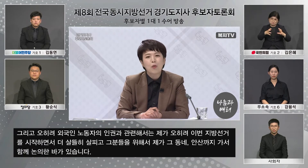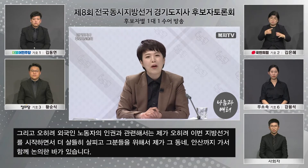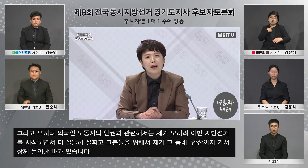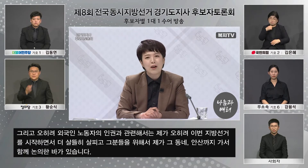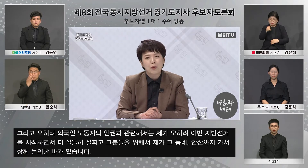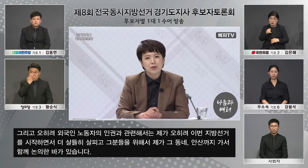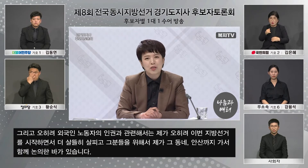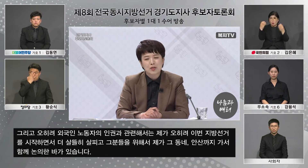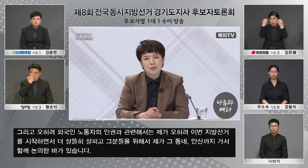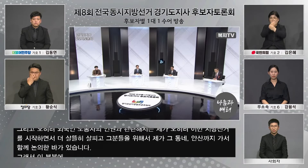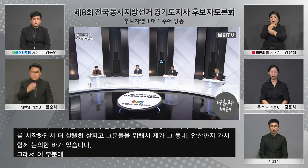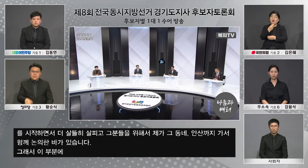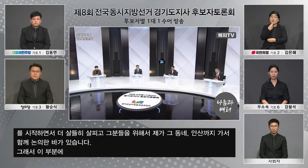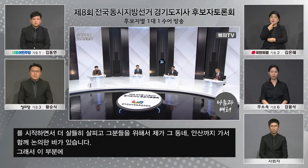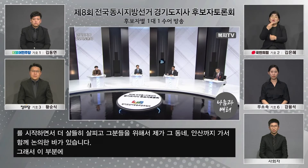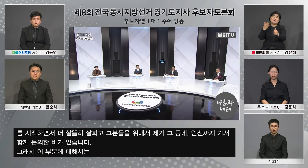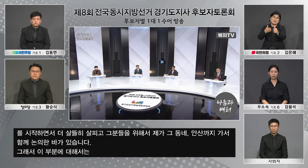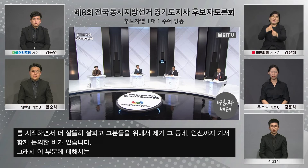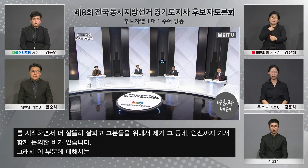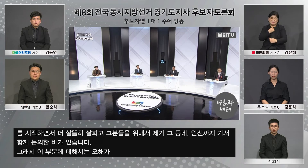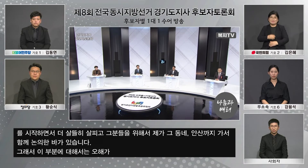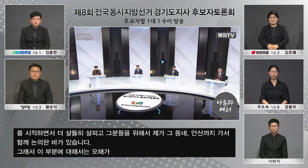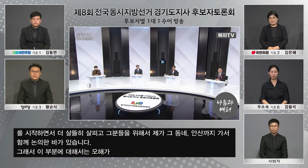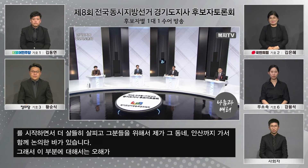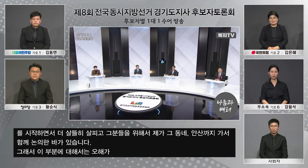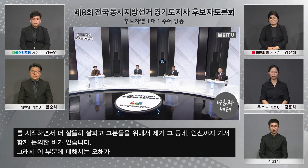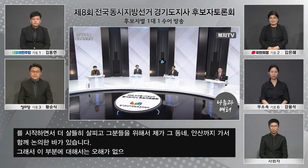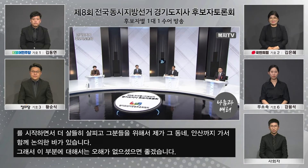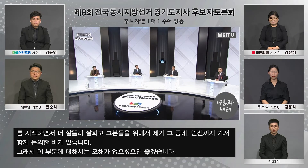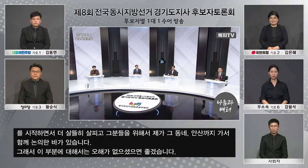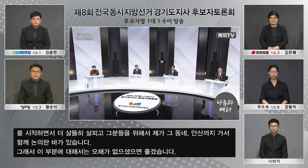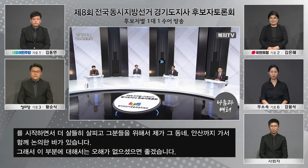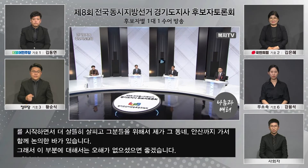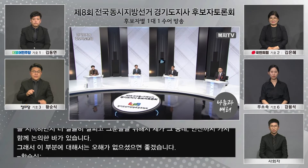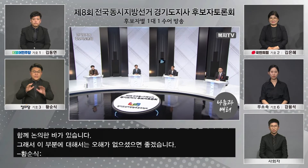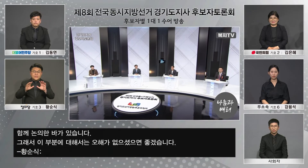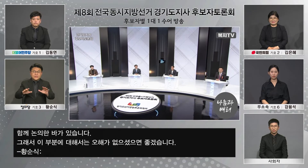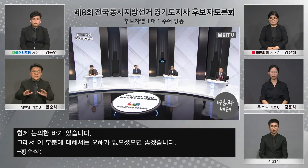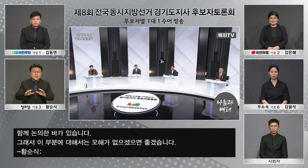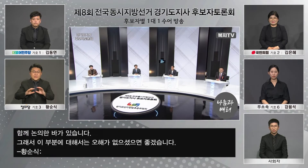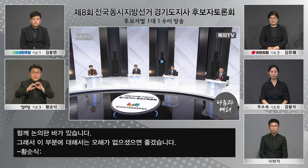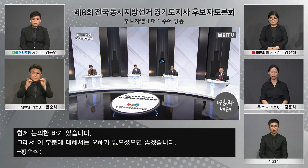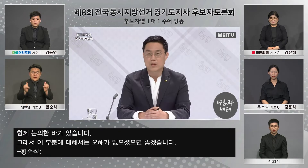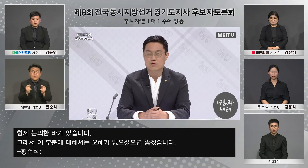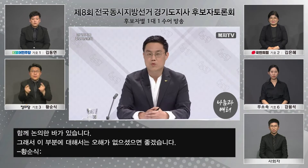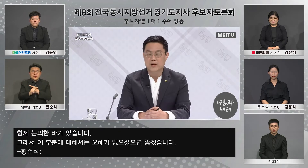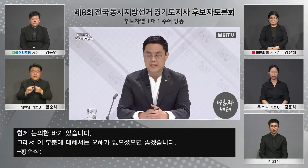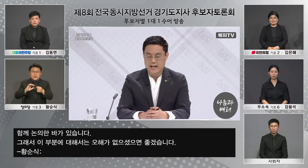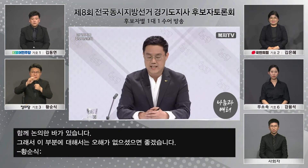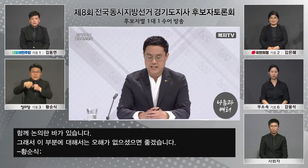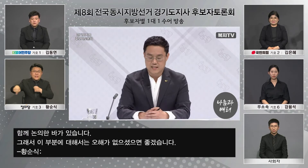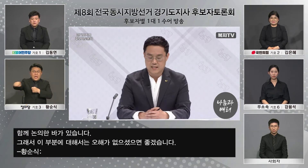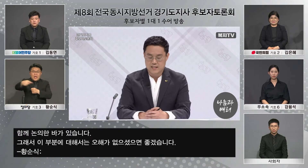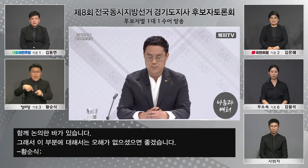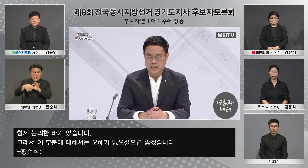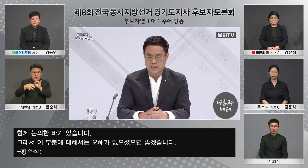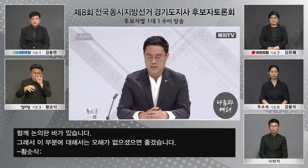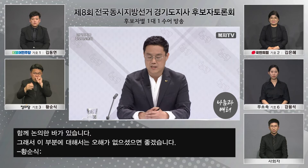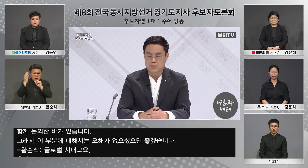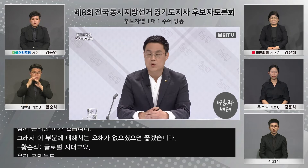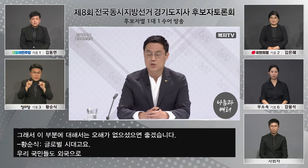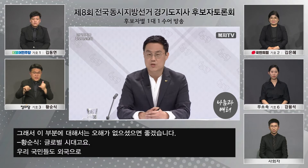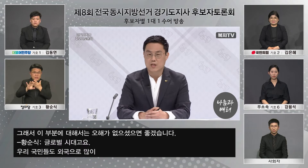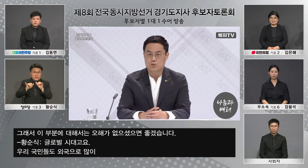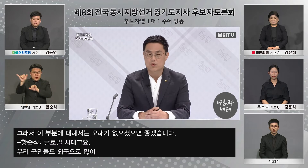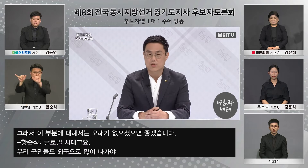대해서는 오해가 없으셨으면 좋겠습니다. 예, 저는 좀 글로벌 시대고요. 우리 국민들도 외국으로 많이 나가야 되는 시대입니다.